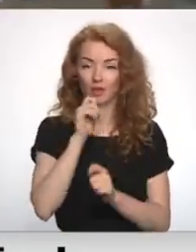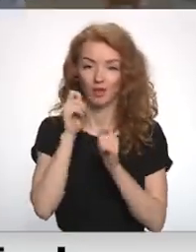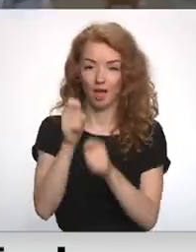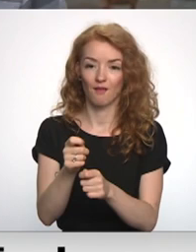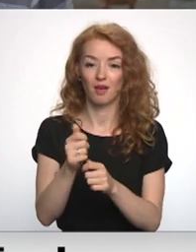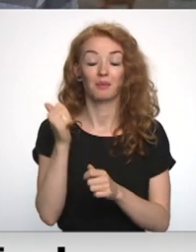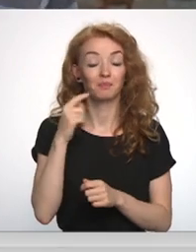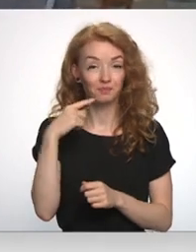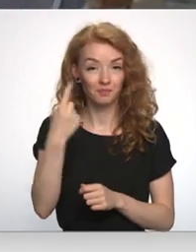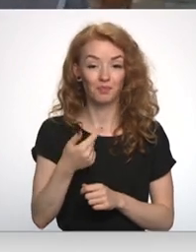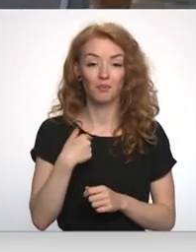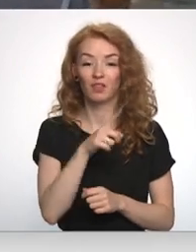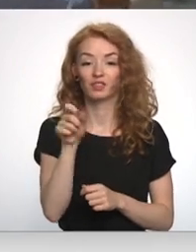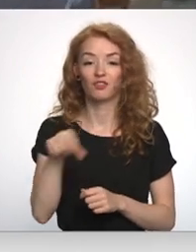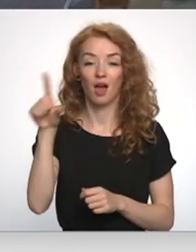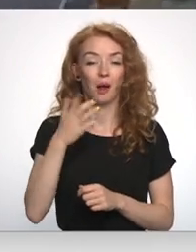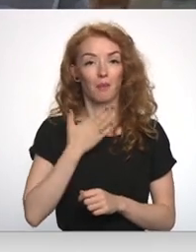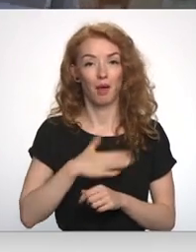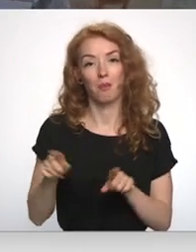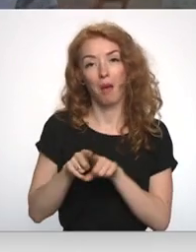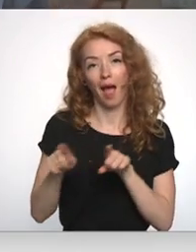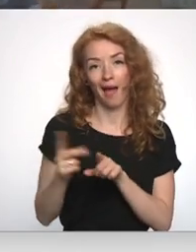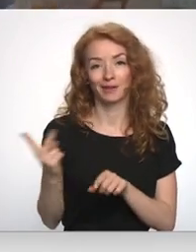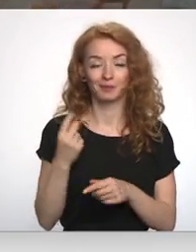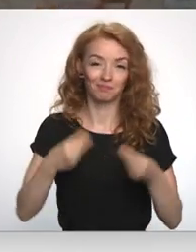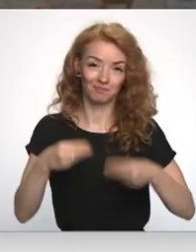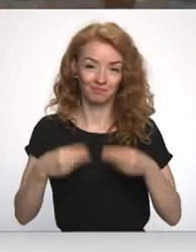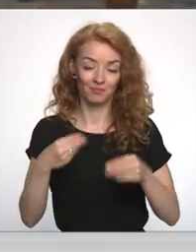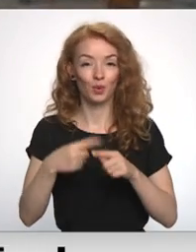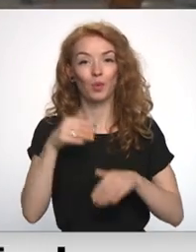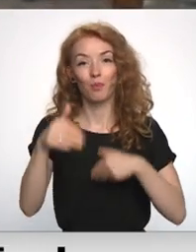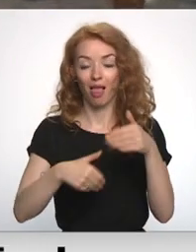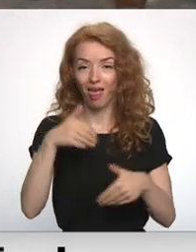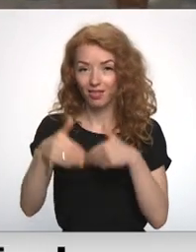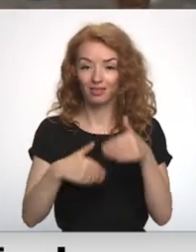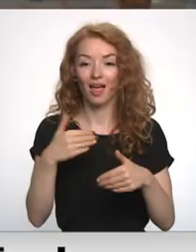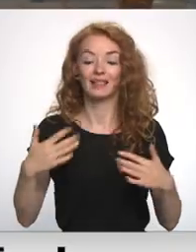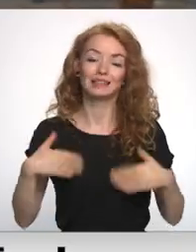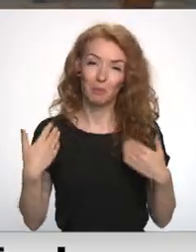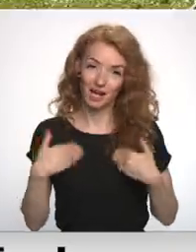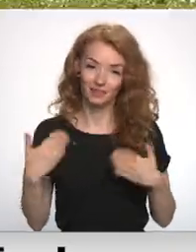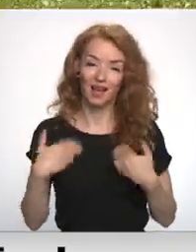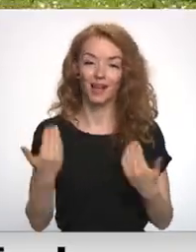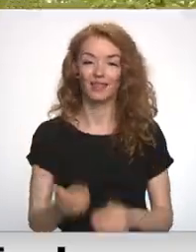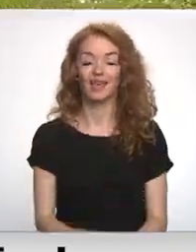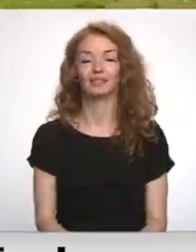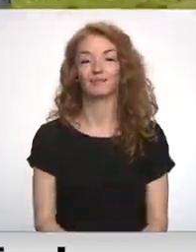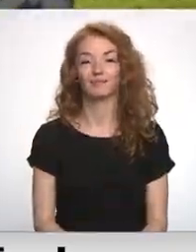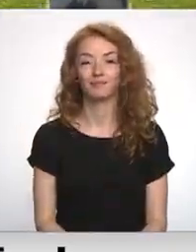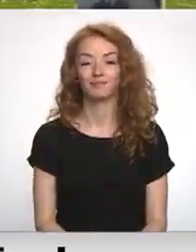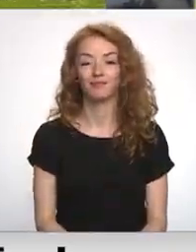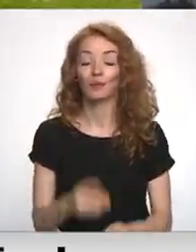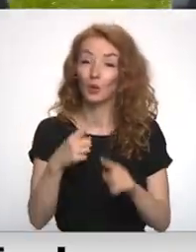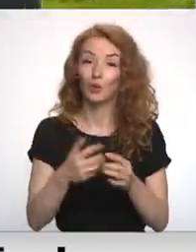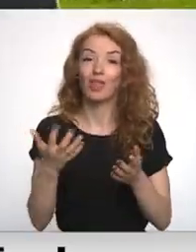Man visvairāk patika spēlēties ar māsu un peldēt, izpriecēties un